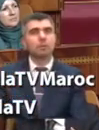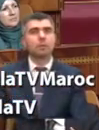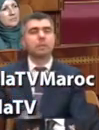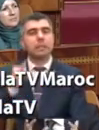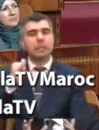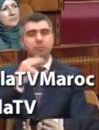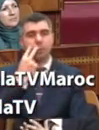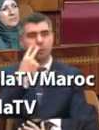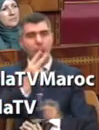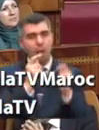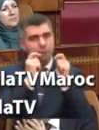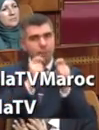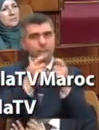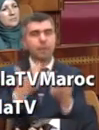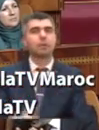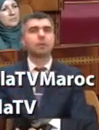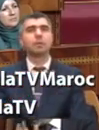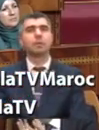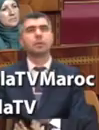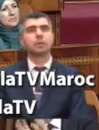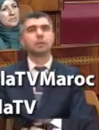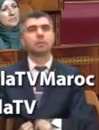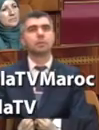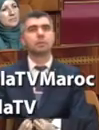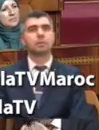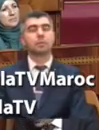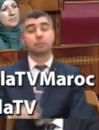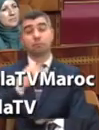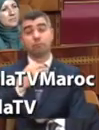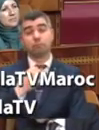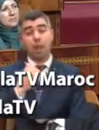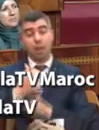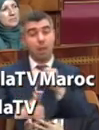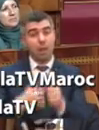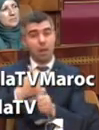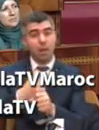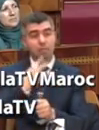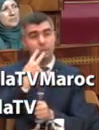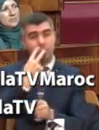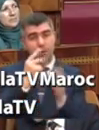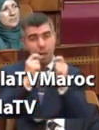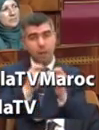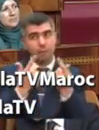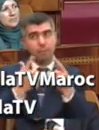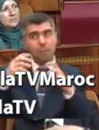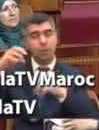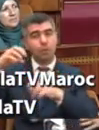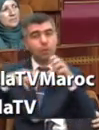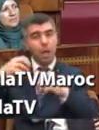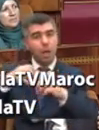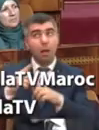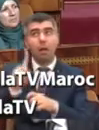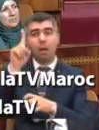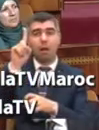نهار. السيد الوزير للاسف هذا العام شنا قلة التساقطات، وهذا شيء امر ديال الله